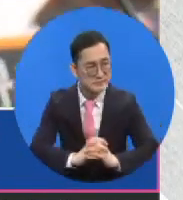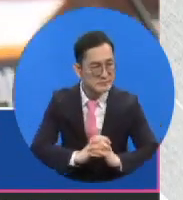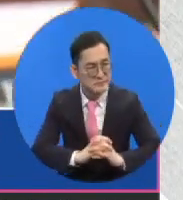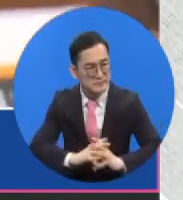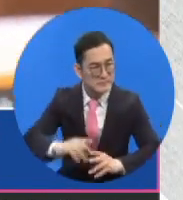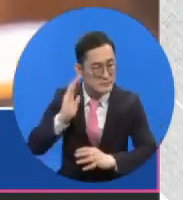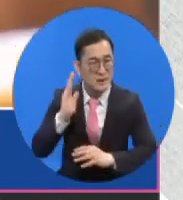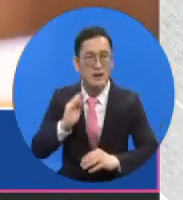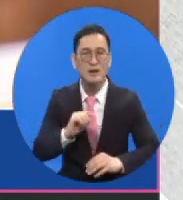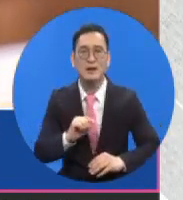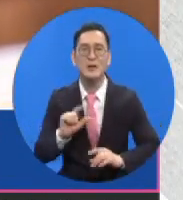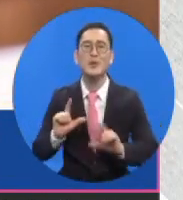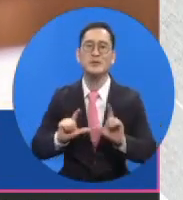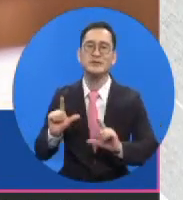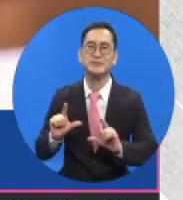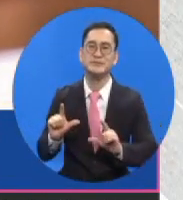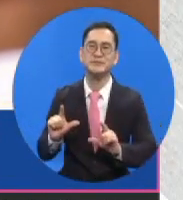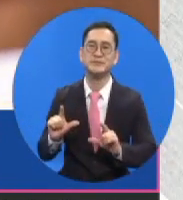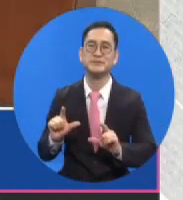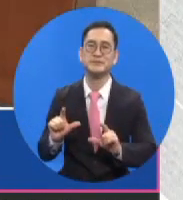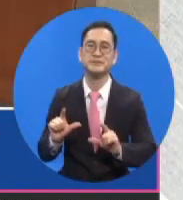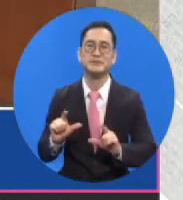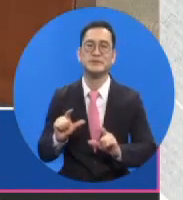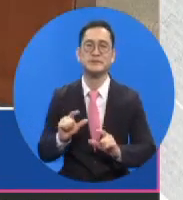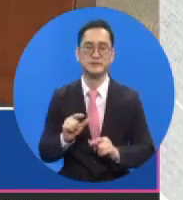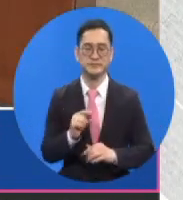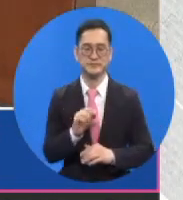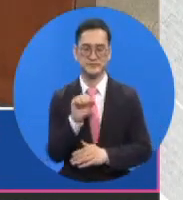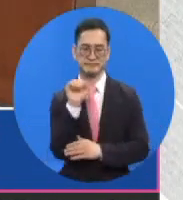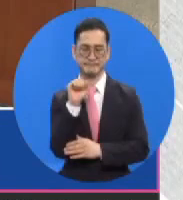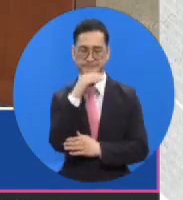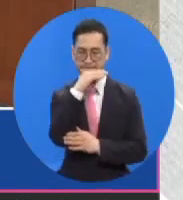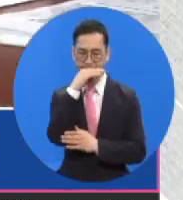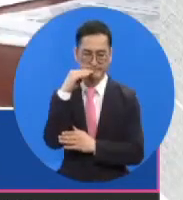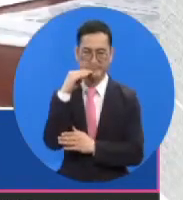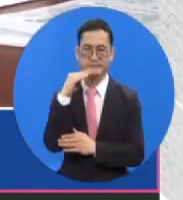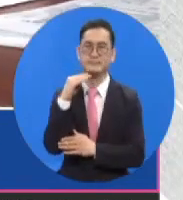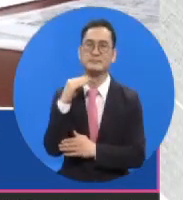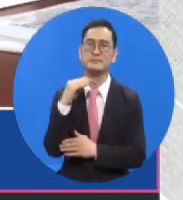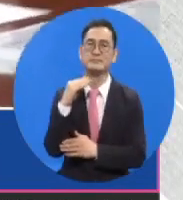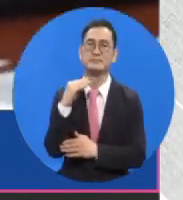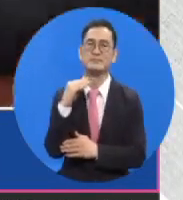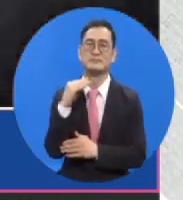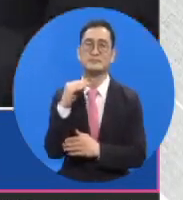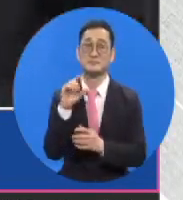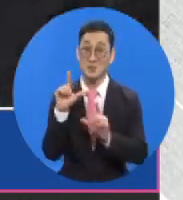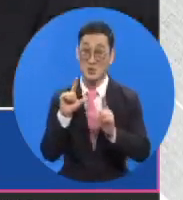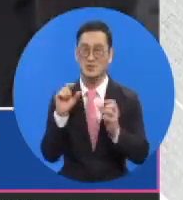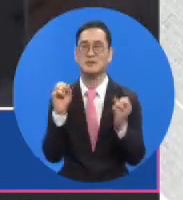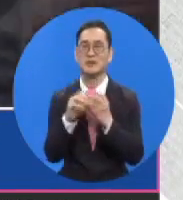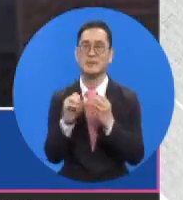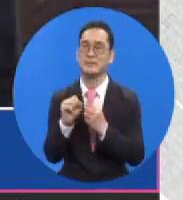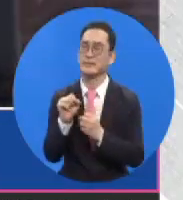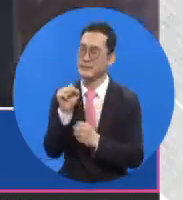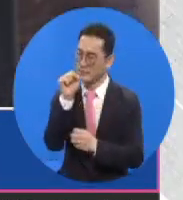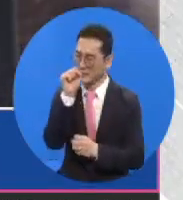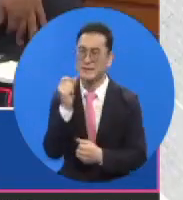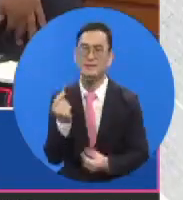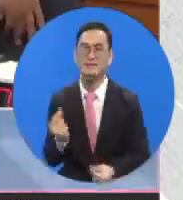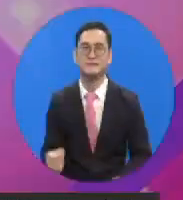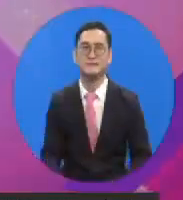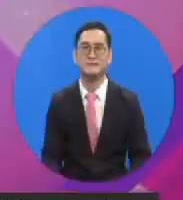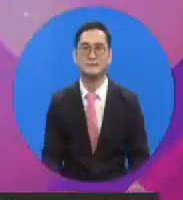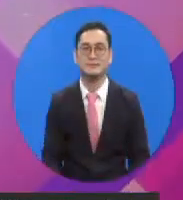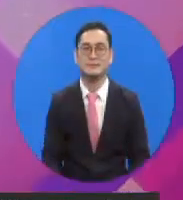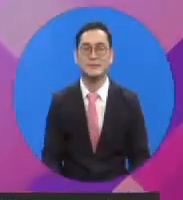태도의 문제에서 문제의 지적을 안 받았다 그러면 더 메시지가 더 잘 전달되지 않았을까 이런 생각도 분명히 듭니다. 그렇군요.